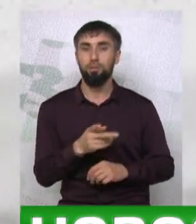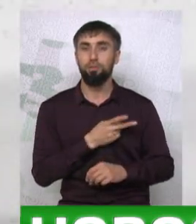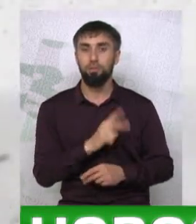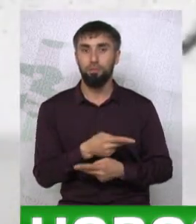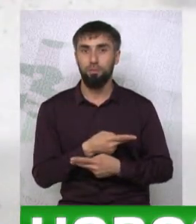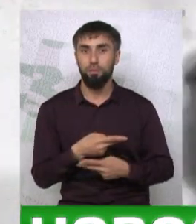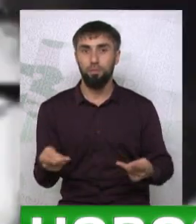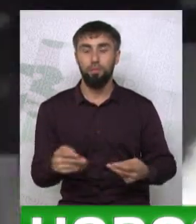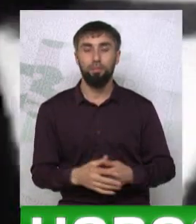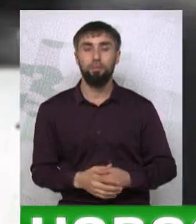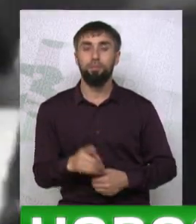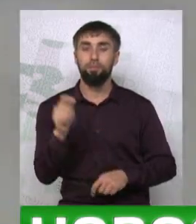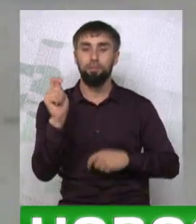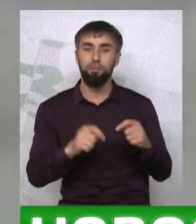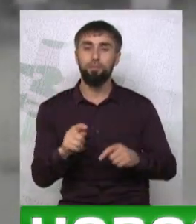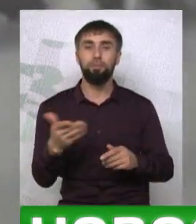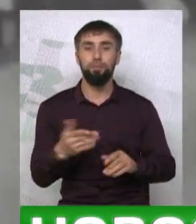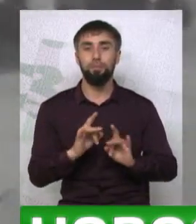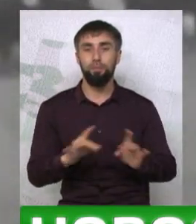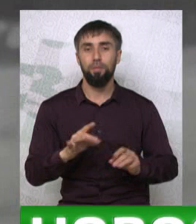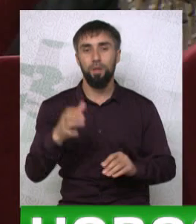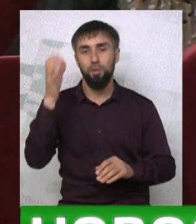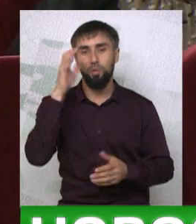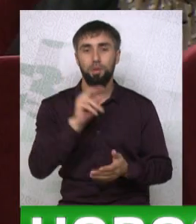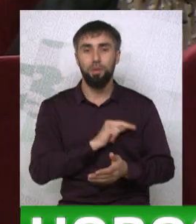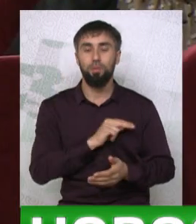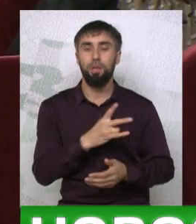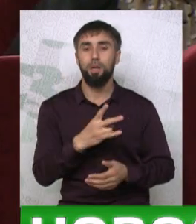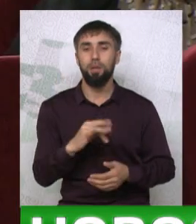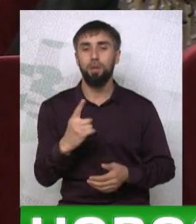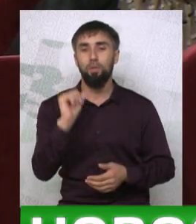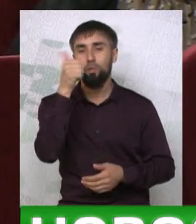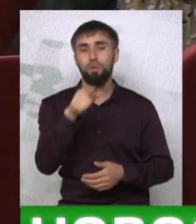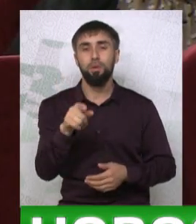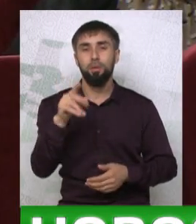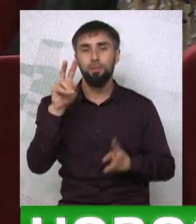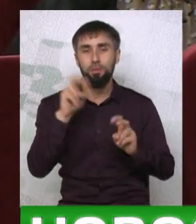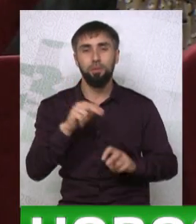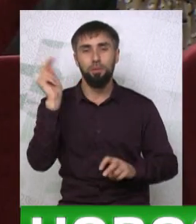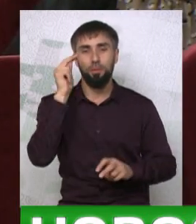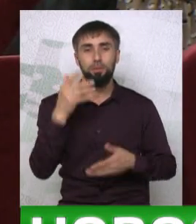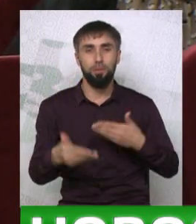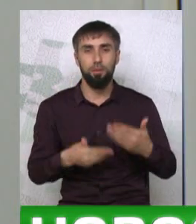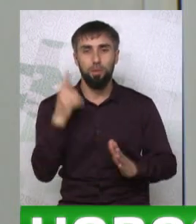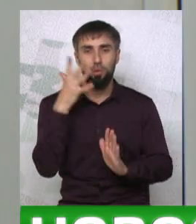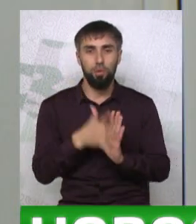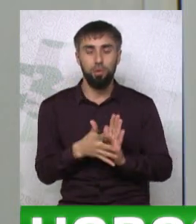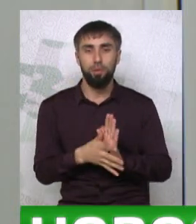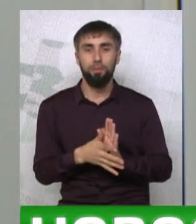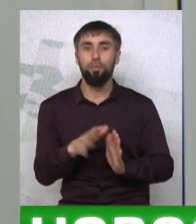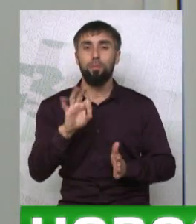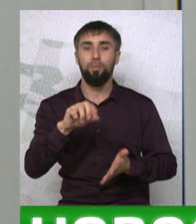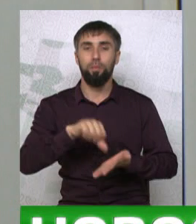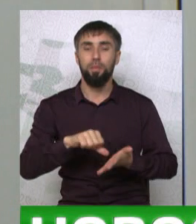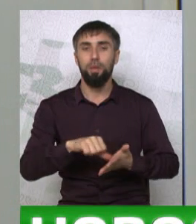офицеров. На семинаре в роли докладчика выступают научные деятели, которые не один год занимались исследованием деталей этого сражения. Об участии